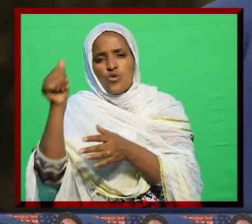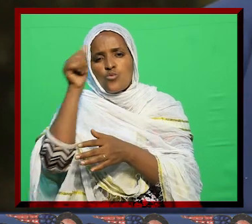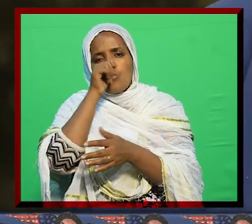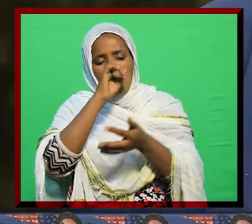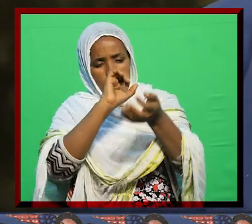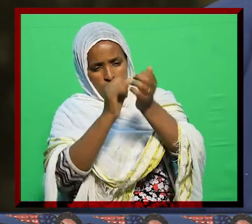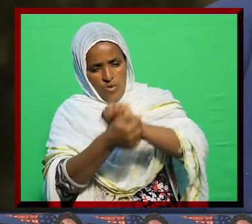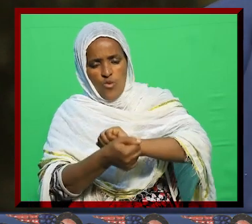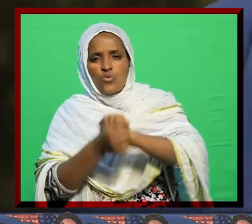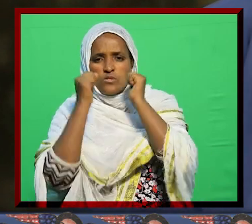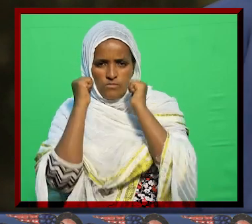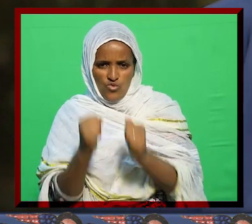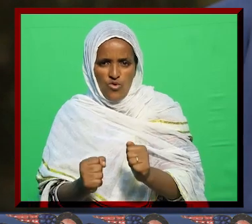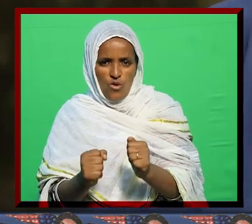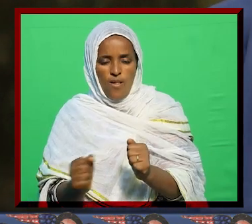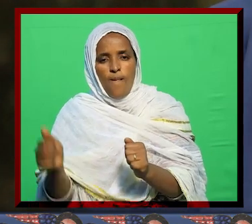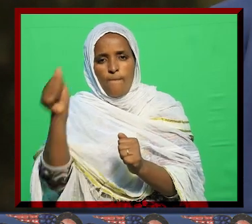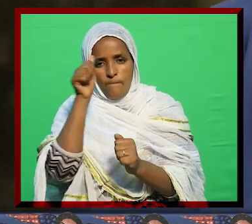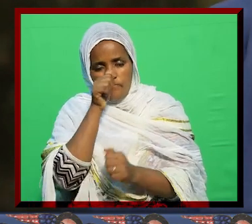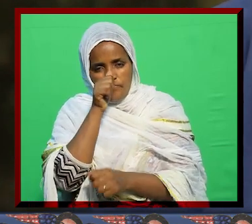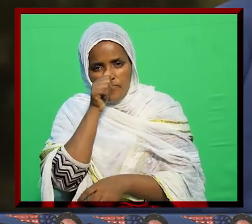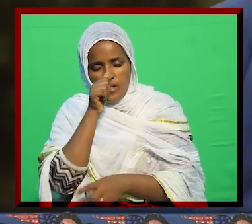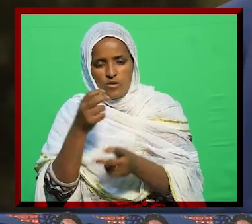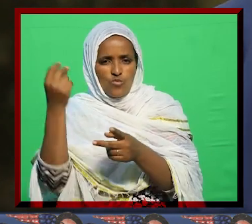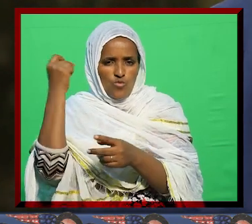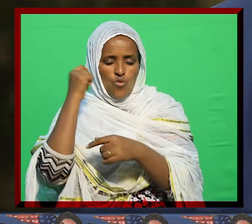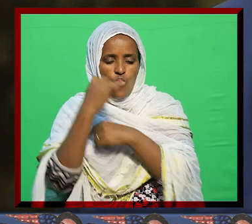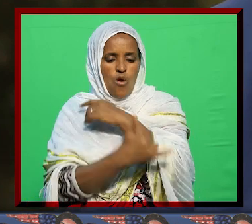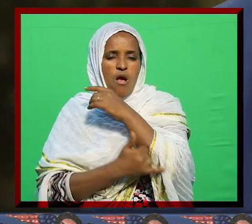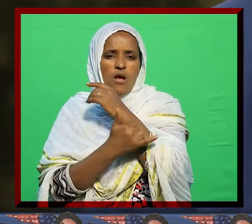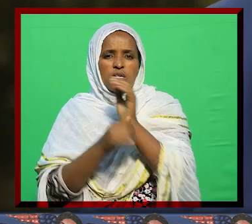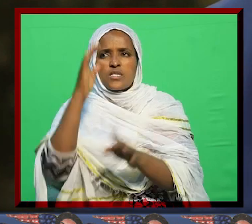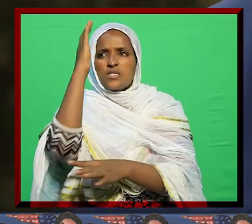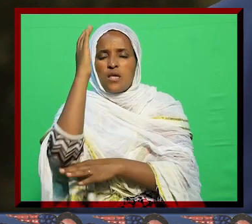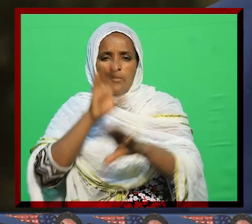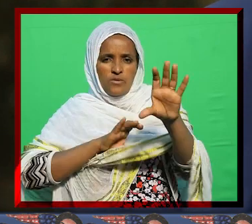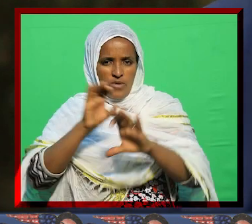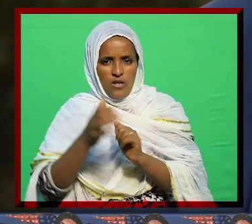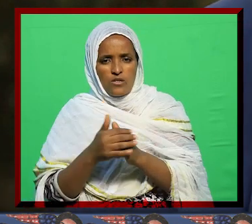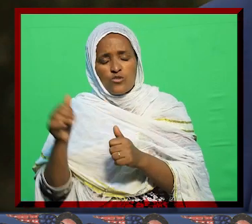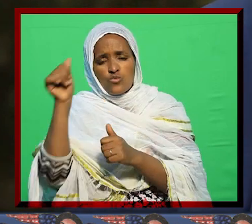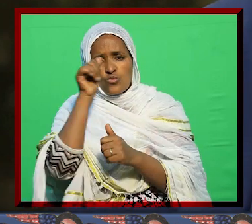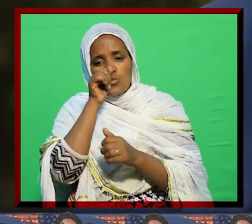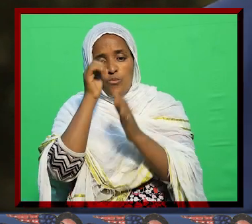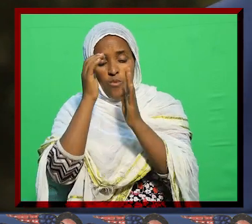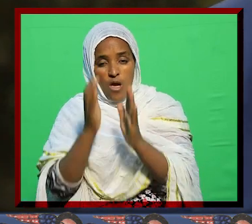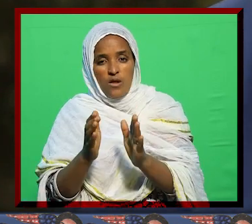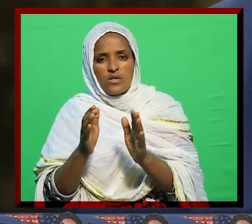ነው ኢትዮጵያን ልንለውጣት ምንችል። ኢትዮጵያን እንደ ድሮ ሀገረ እግዚአብሔር